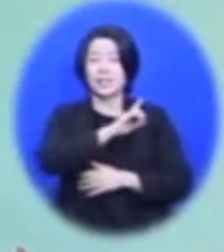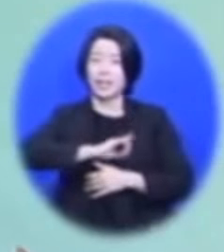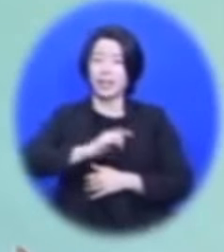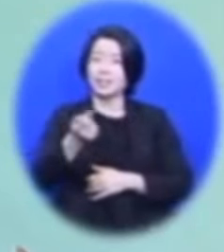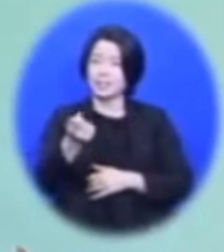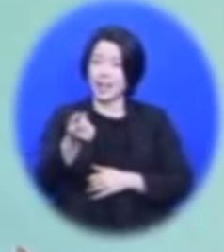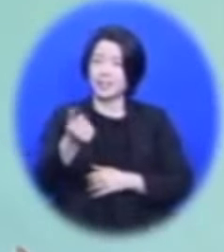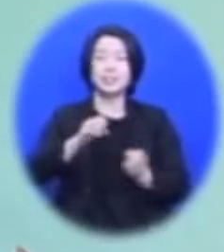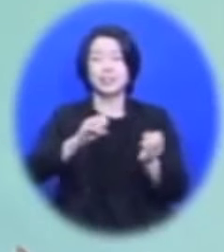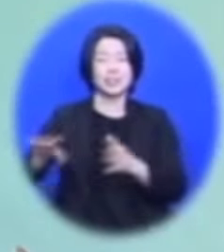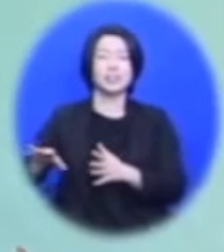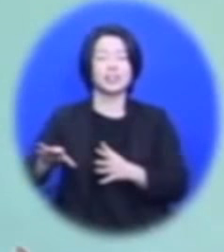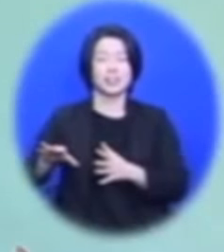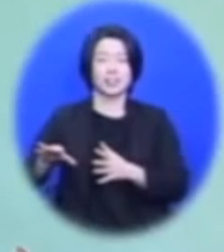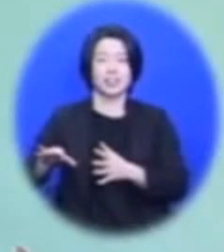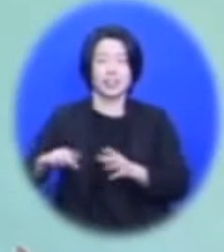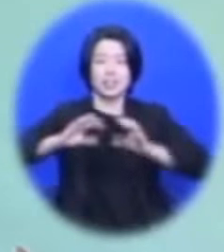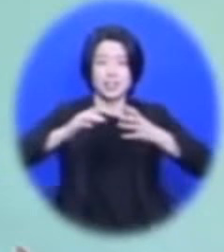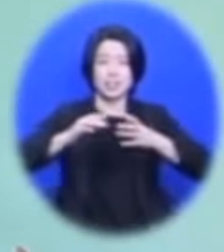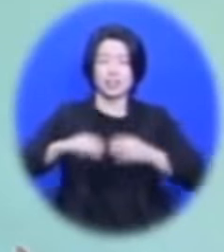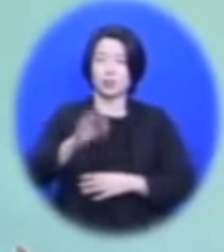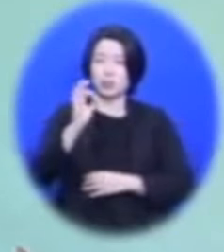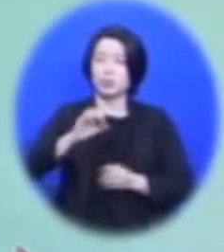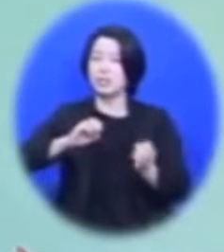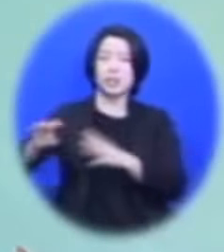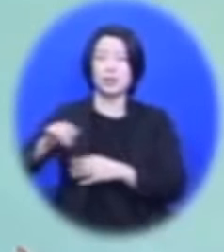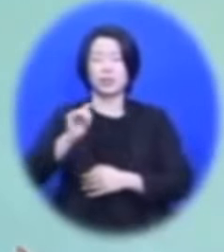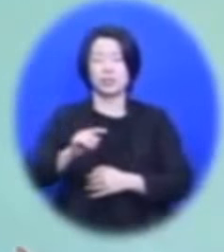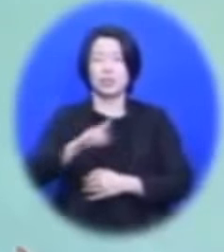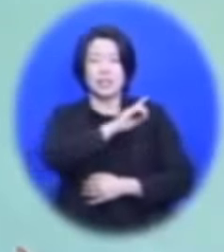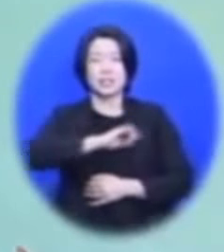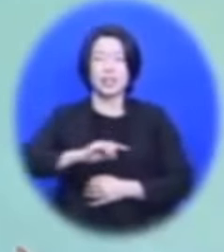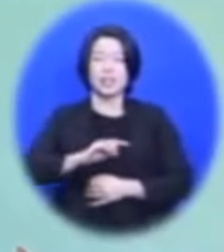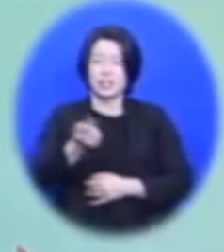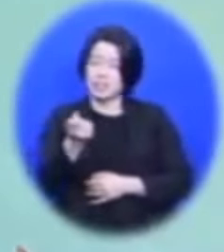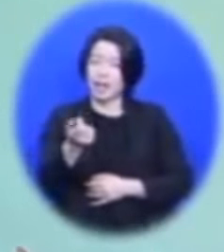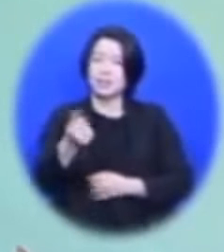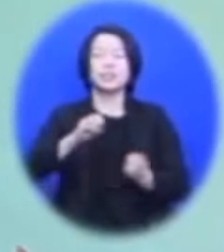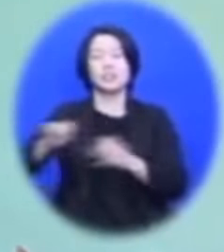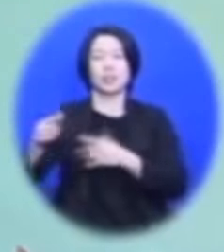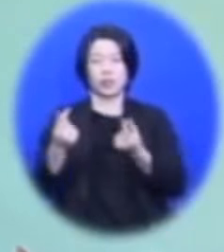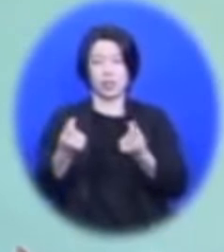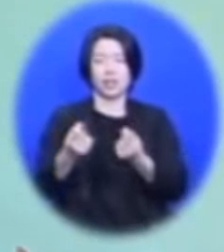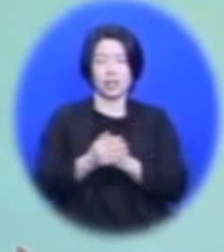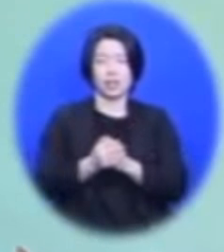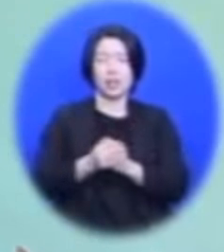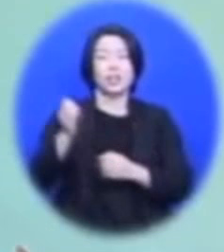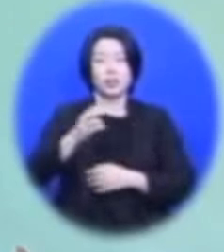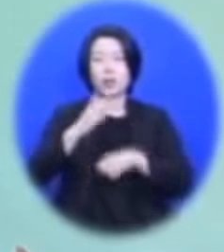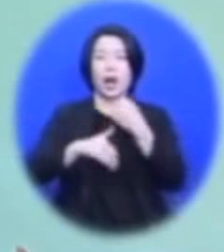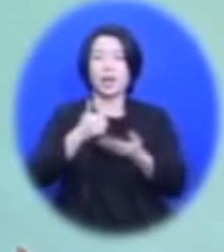작은 것을 잃어버리고 세상에서 돈 잃어버린 것은 가장 작은 것을 잃어버리고 그리고